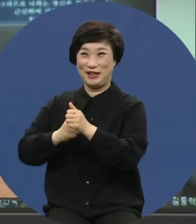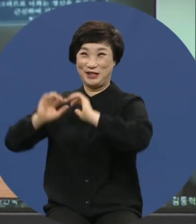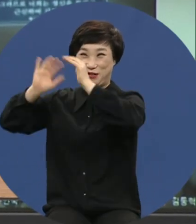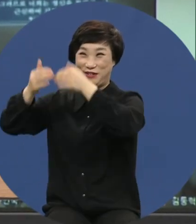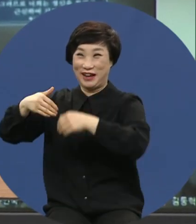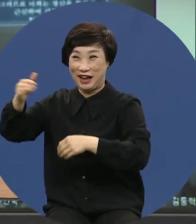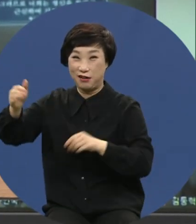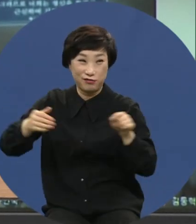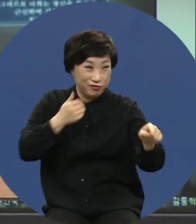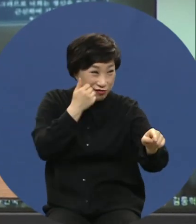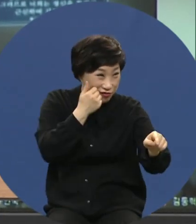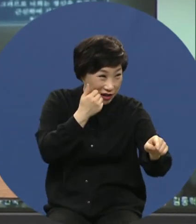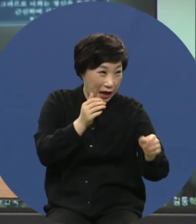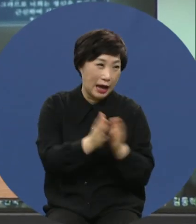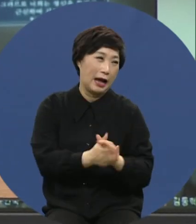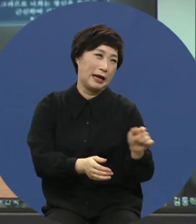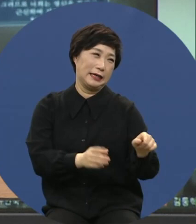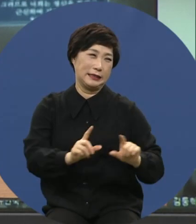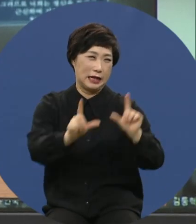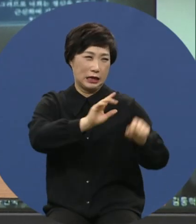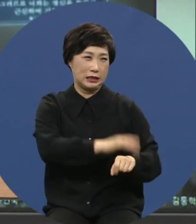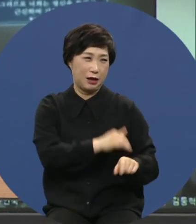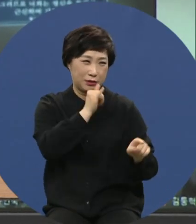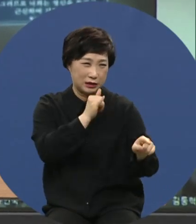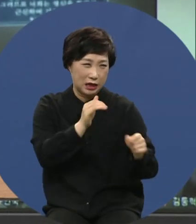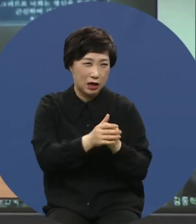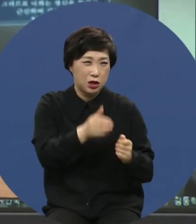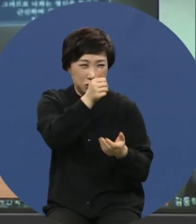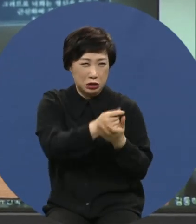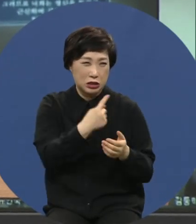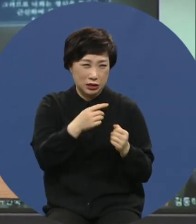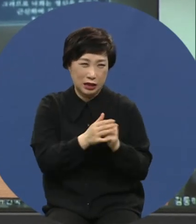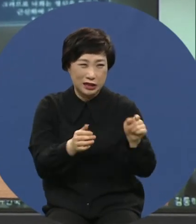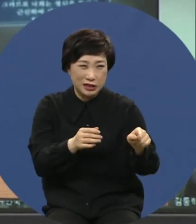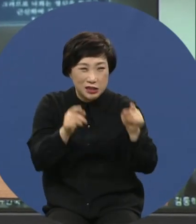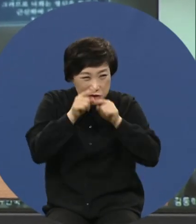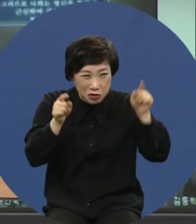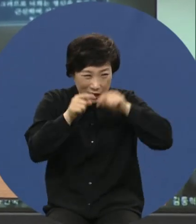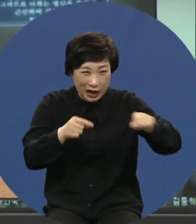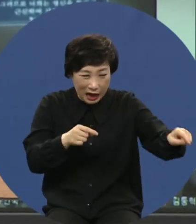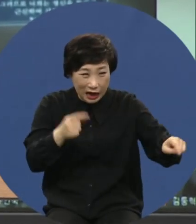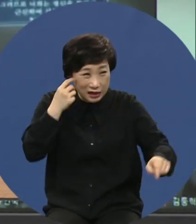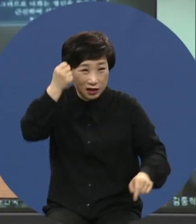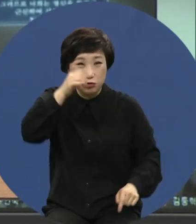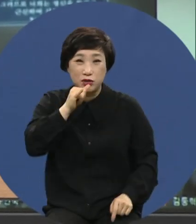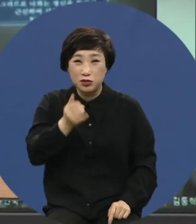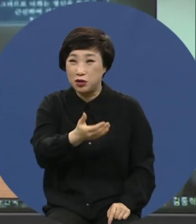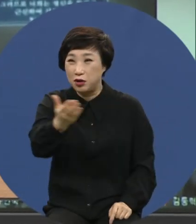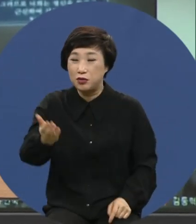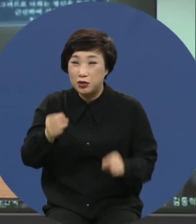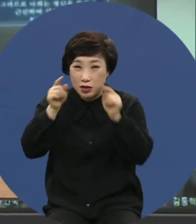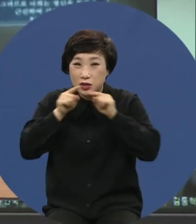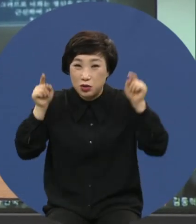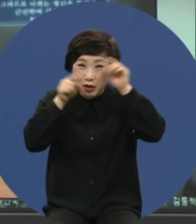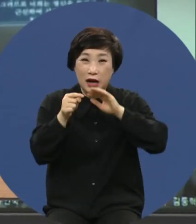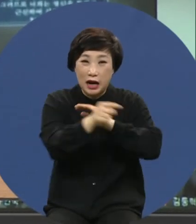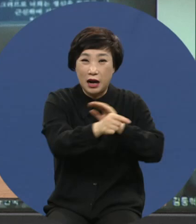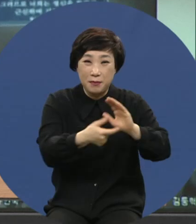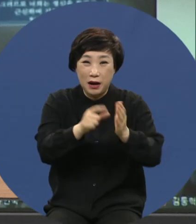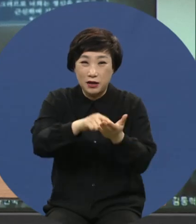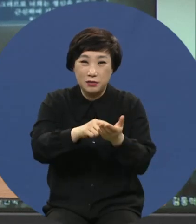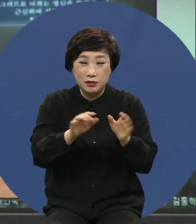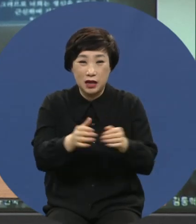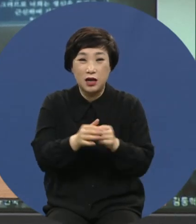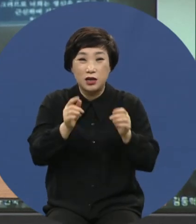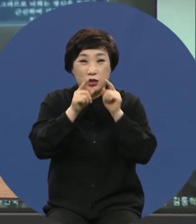저 사람은 정말로 잘못 살았기 때문에 죄졌기 때문에 지옥 간다 하면서 지옥 갈 만큼이나 지옥 갈